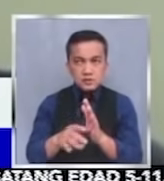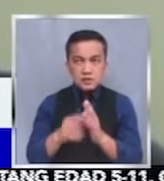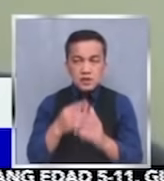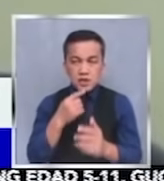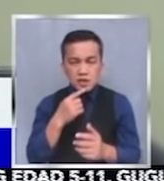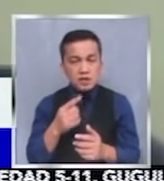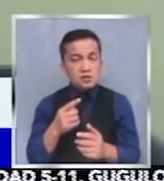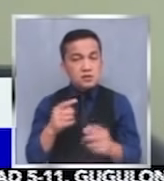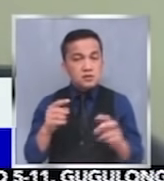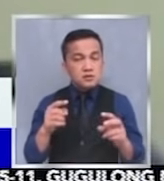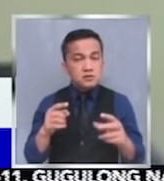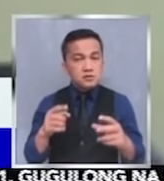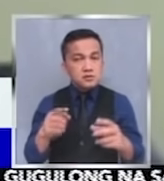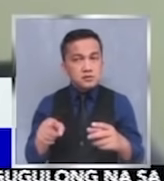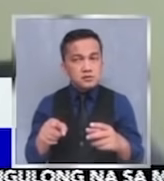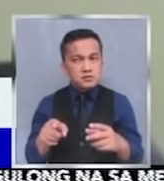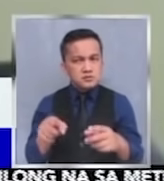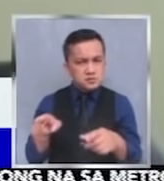to such